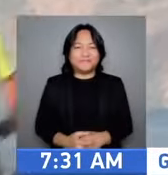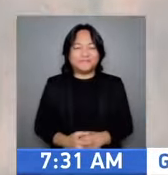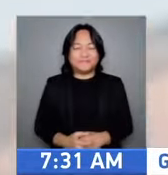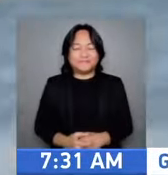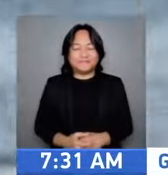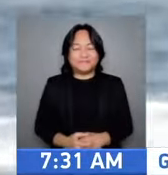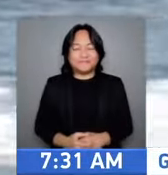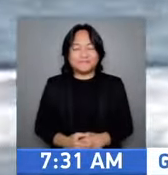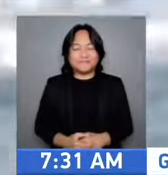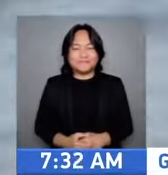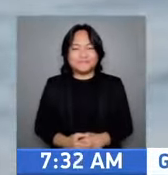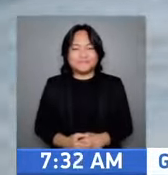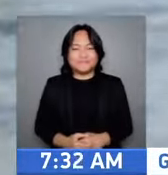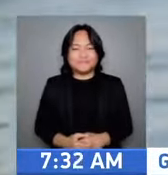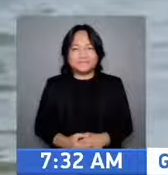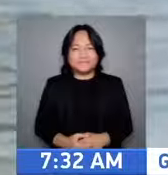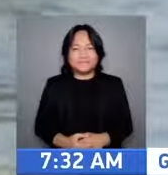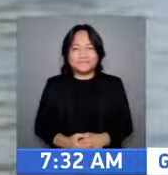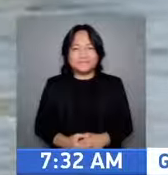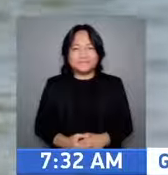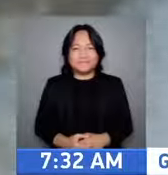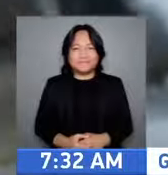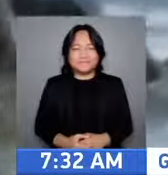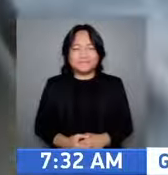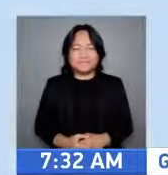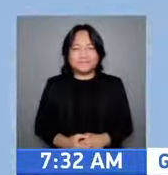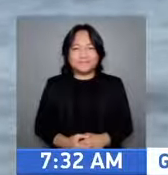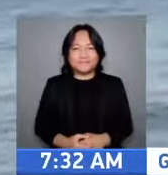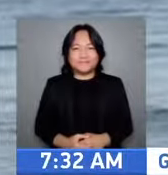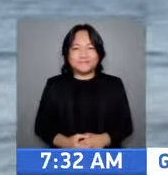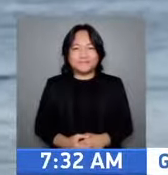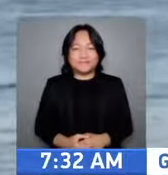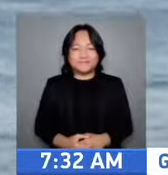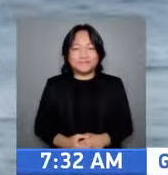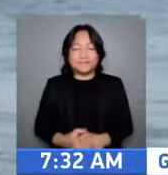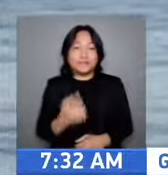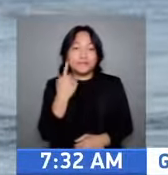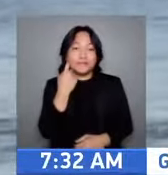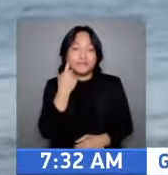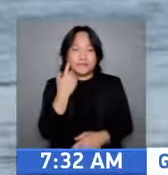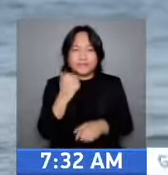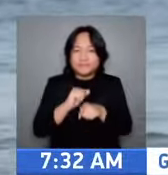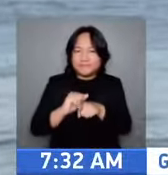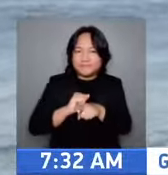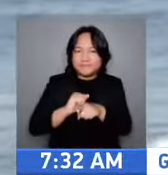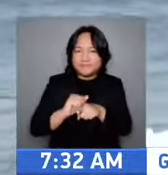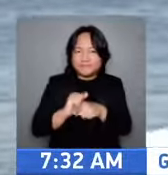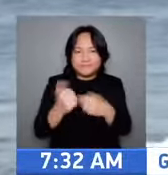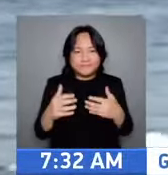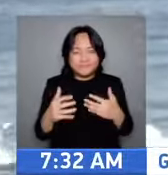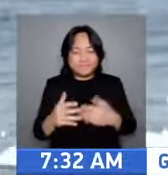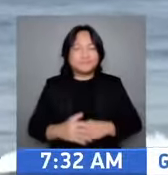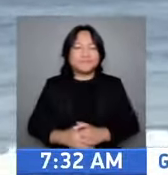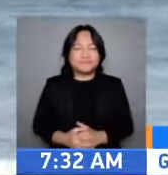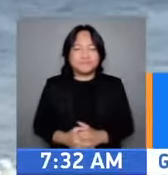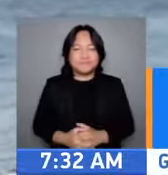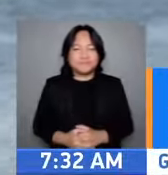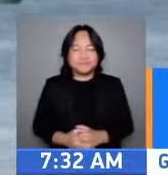No. Banggitin na kanina, nag-practice siya para ma-play ba? Nag-grabe, positive siya sa practice. Yun na,